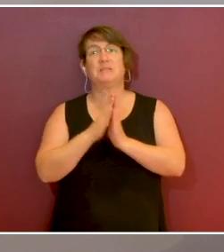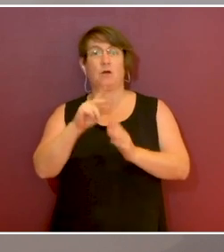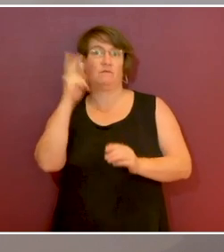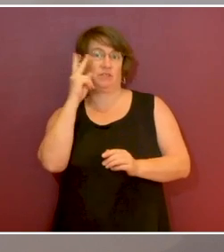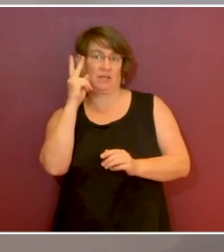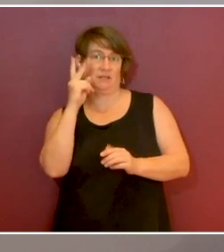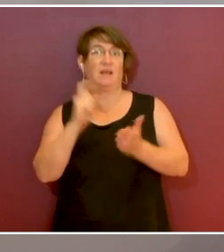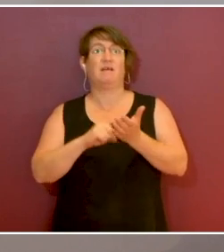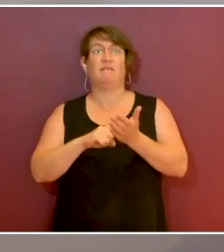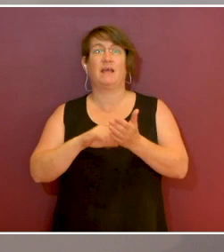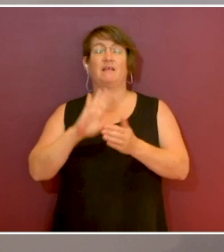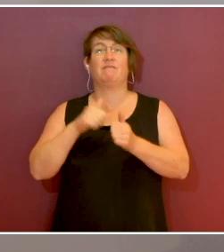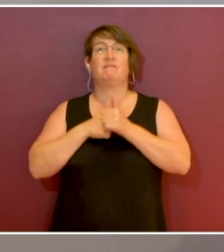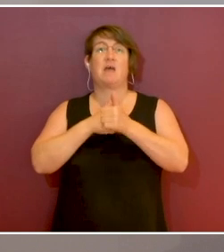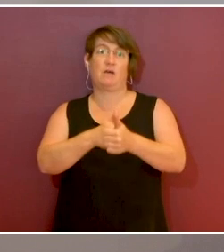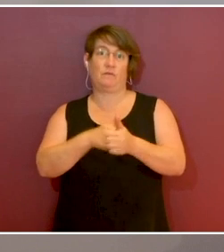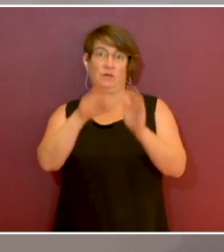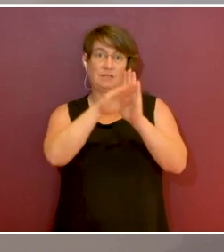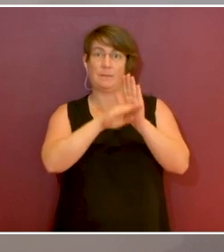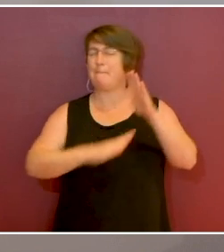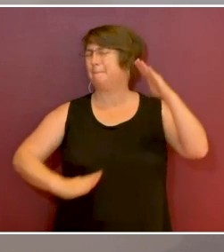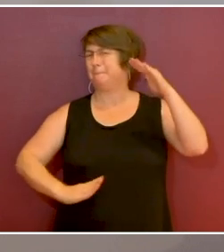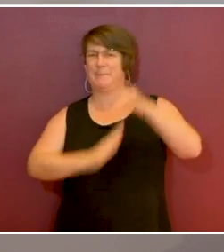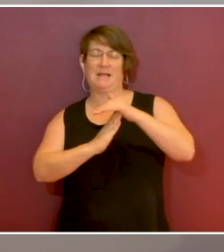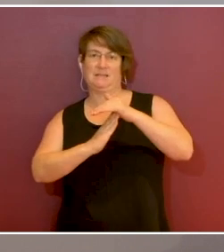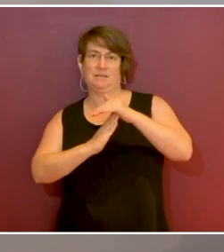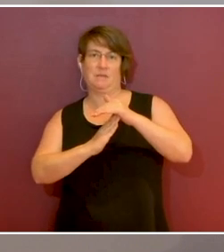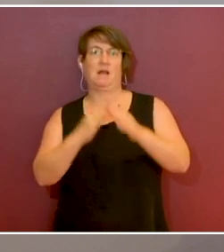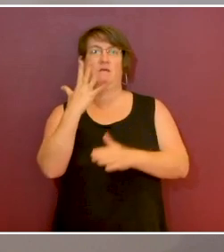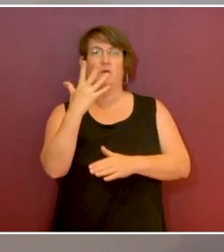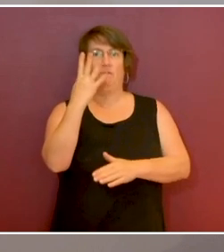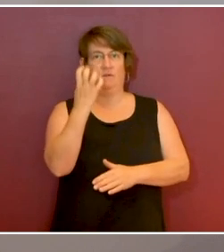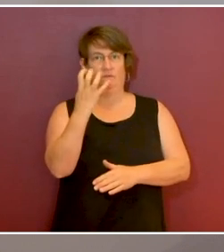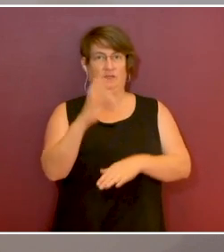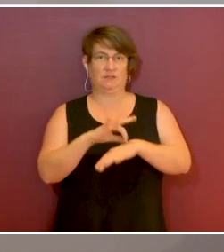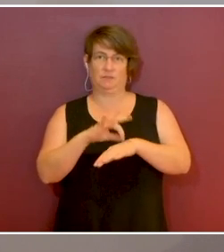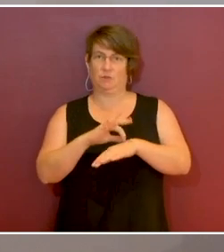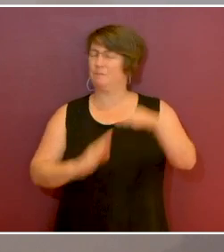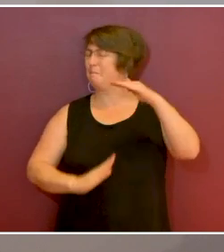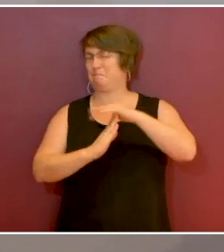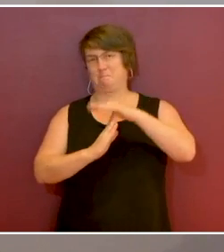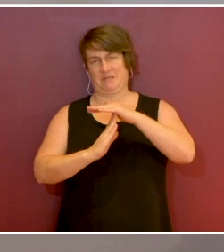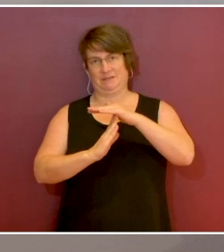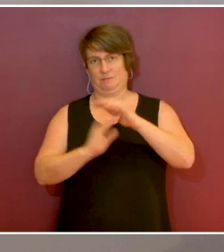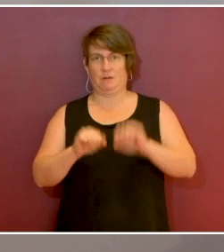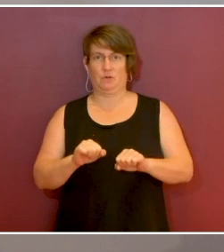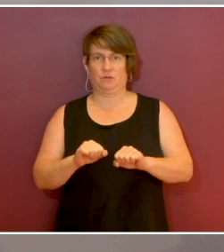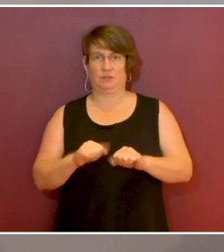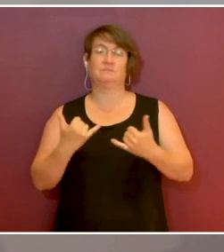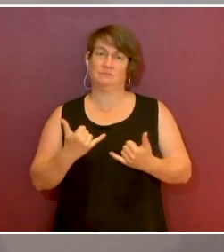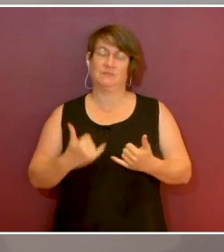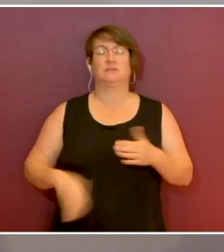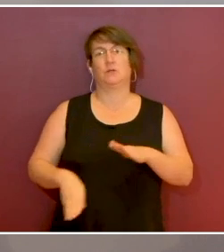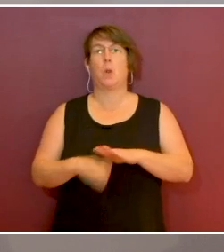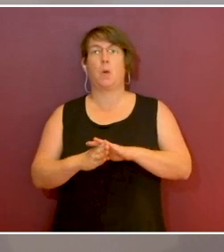der Nachfolgetermine auf maximal eine Dreiviertelstunde beschränken. Und dann würde ich sagen, wir legen auch schon los und